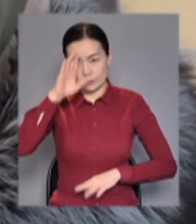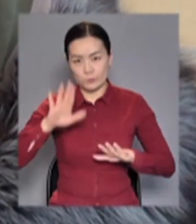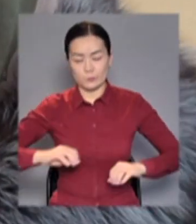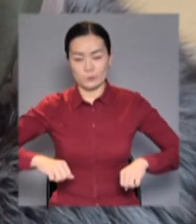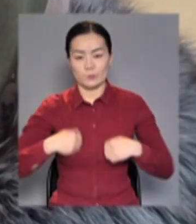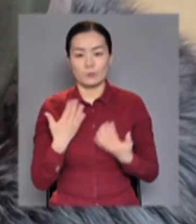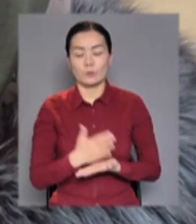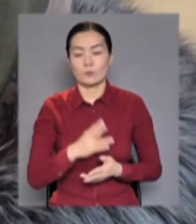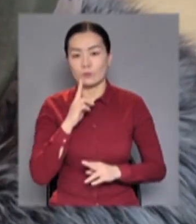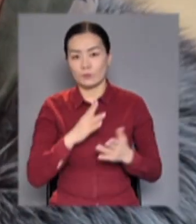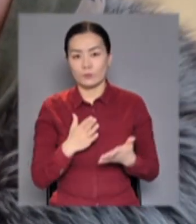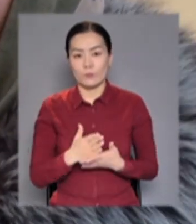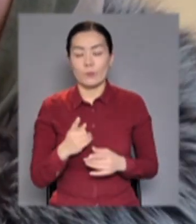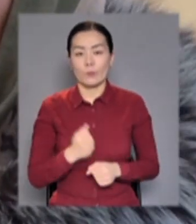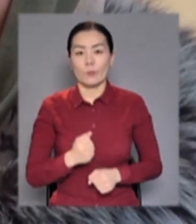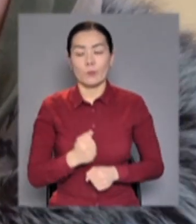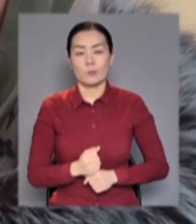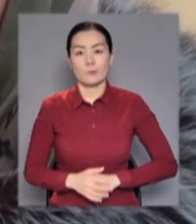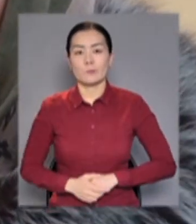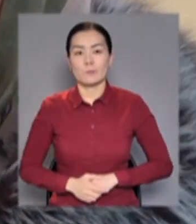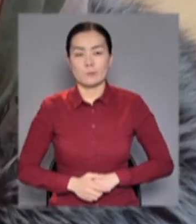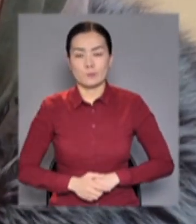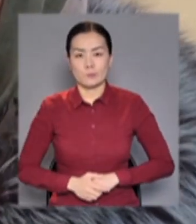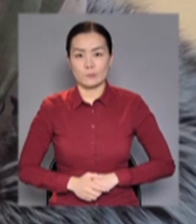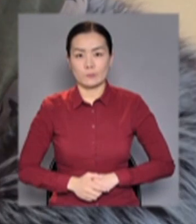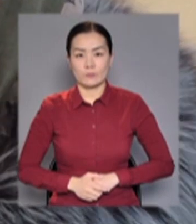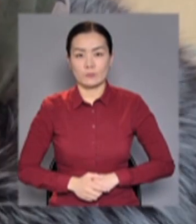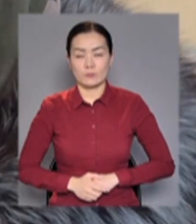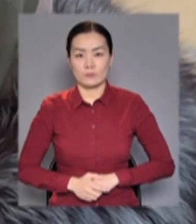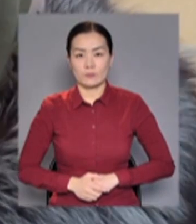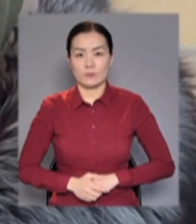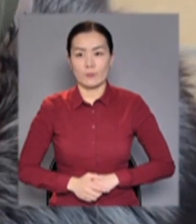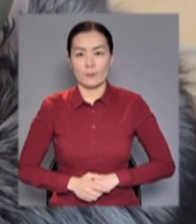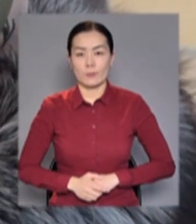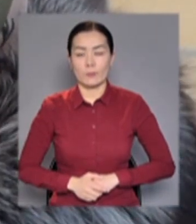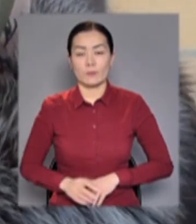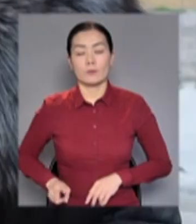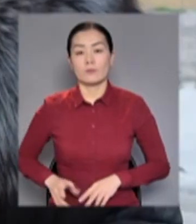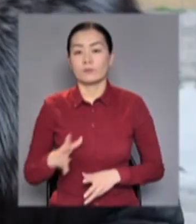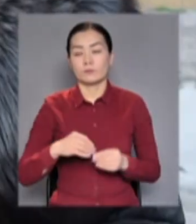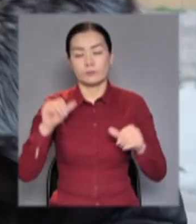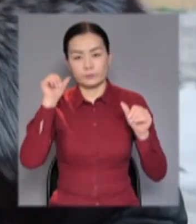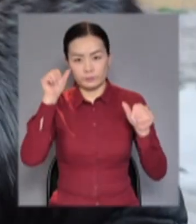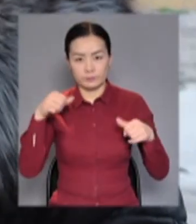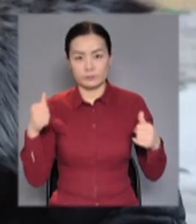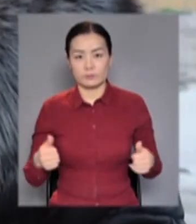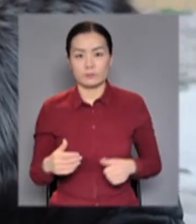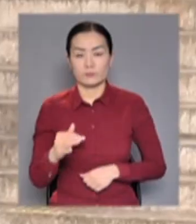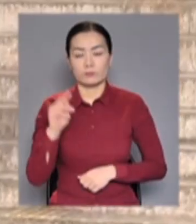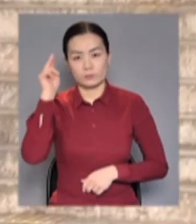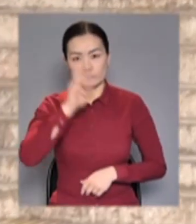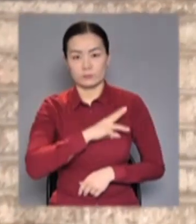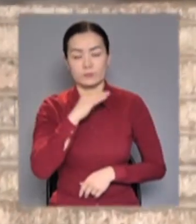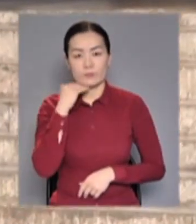Не масқарамын, не қарап отырсыңдар? Десем, білмейміз біздер балдардың арасында не болып отырғанын дейді директор бәрі. Сабаққа ынтасы болмай